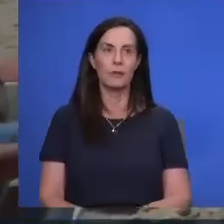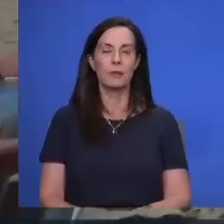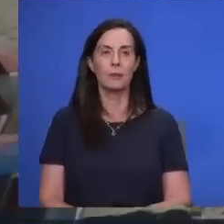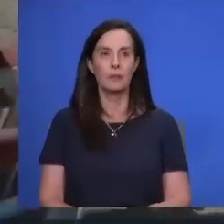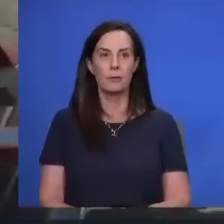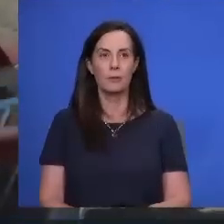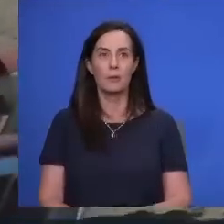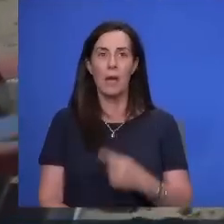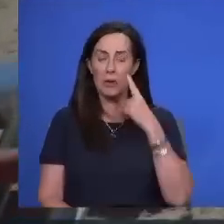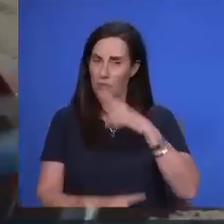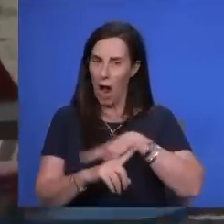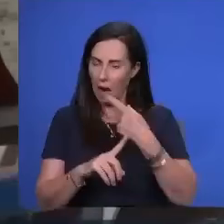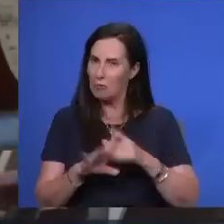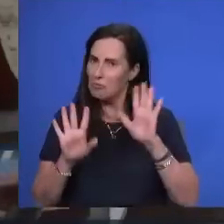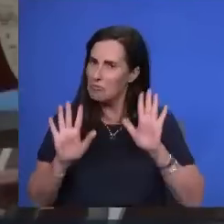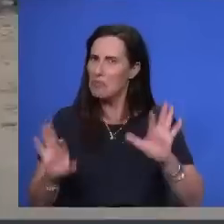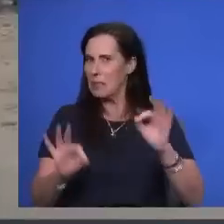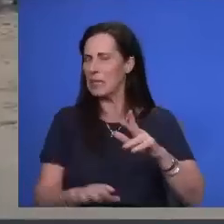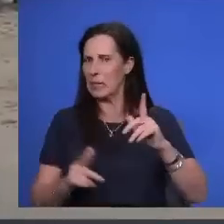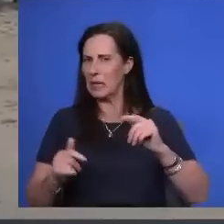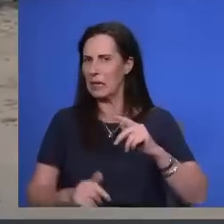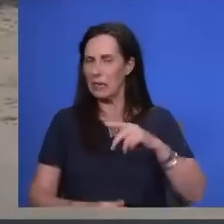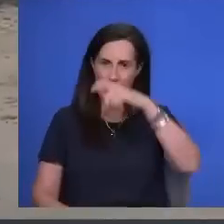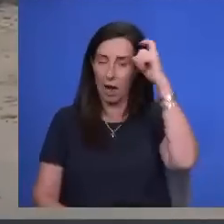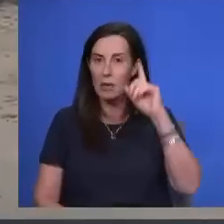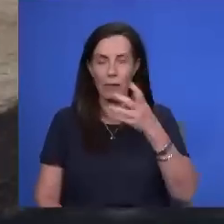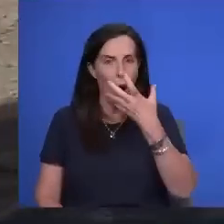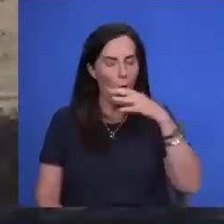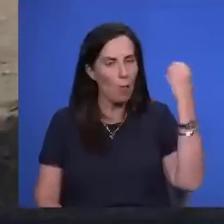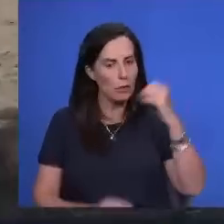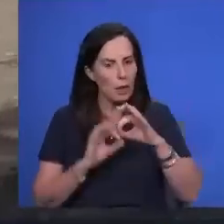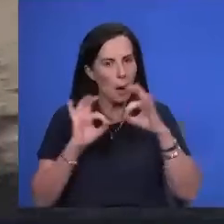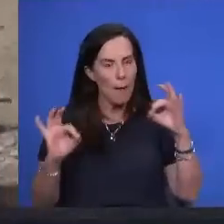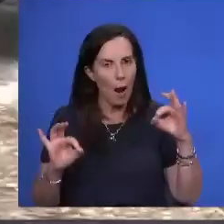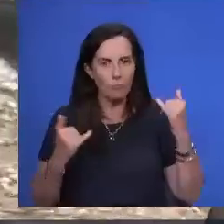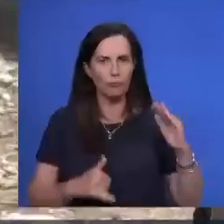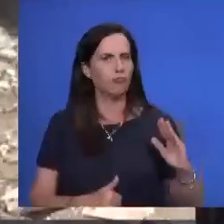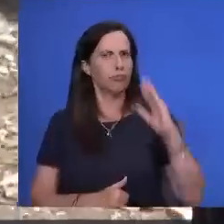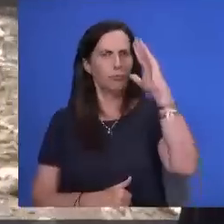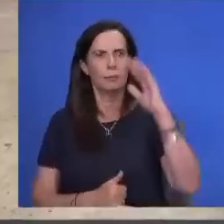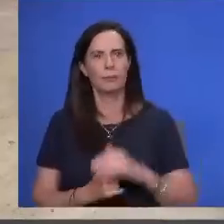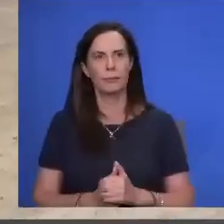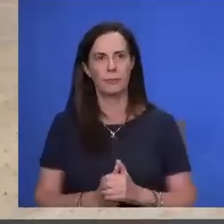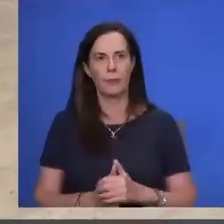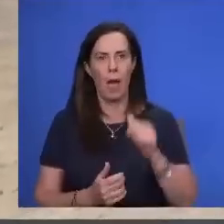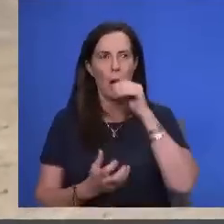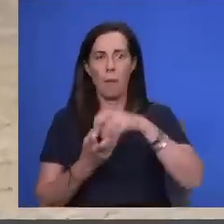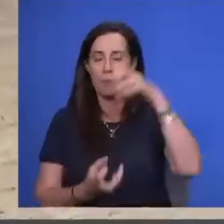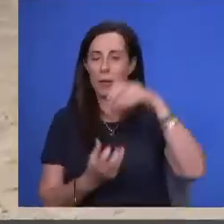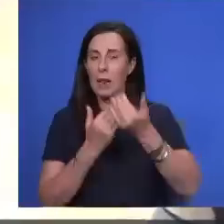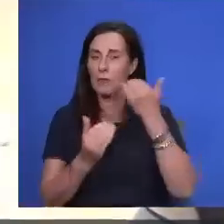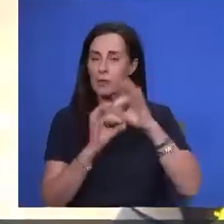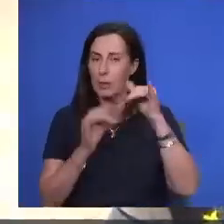נראה היה שעד עכשיו לפחות הקיץ היה נסבל, אבל גל החום שמתחיל יהיה הפעם כבד. מלאים את הבקבוקים לפני